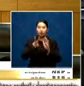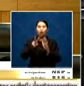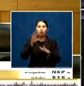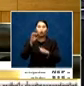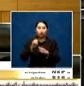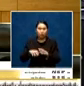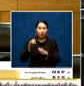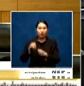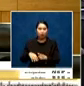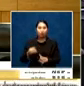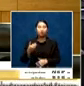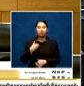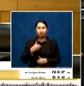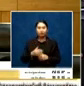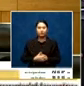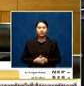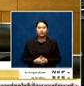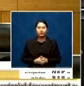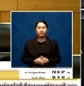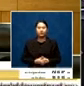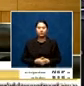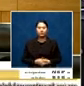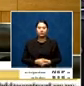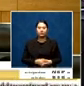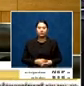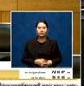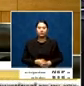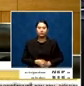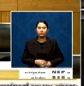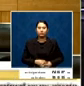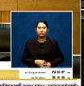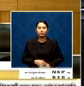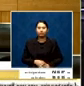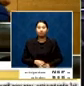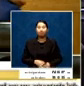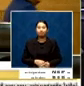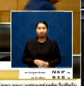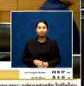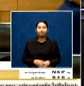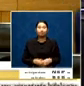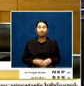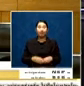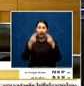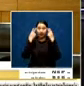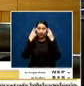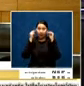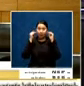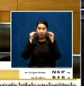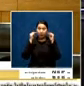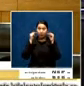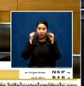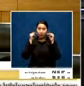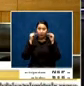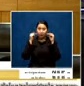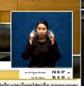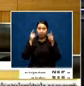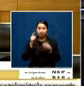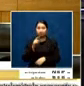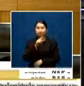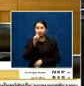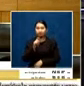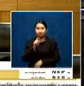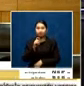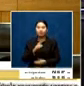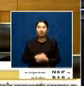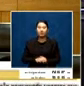อันนี้คือมันไม่เคยมีมาก่อนการอภิปรายก่อนโหวตนายกเนี่ยใช่ป่ะ ครั้งนี้ใช ่ครั้งก่อนต